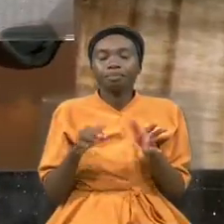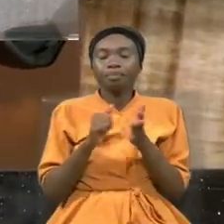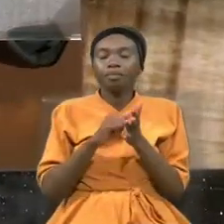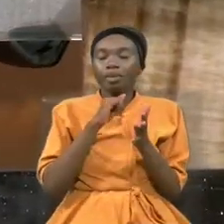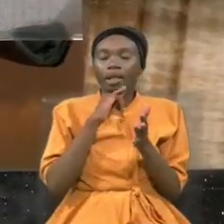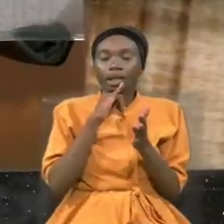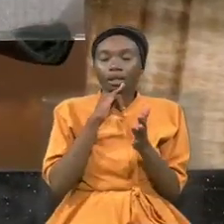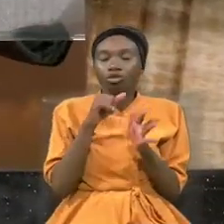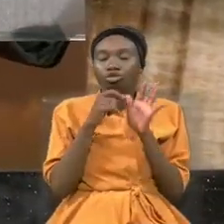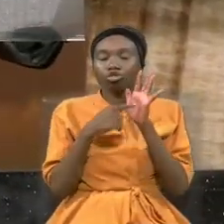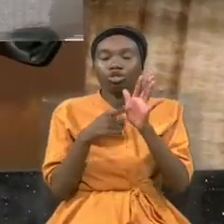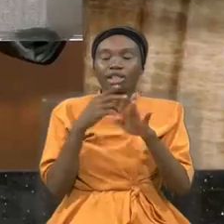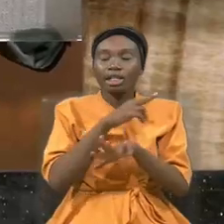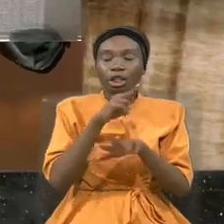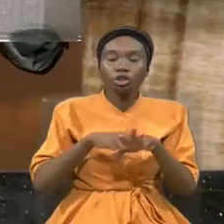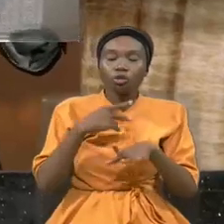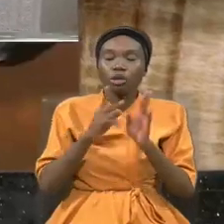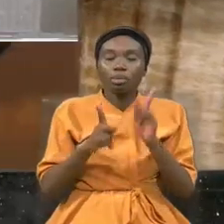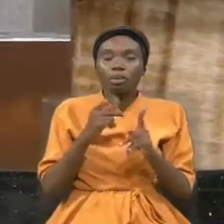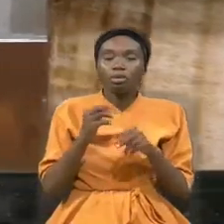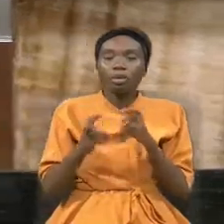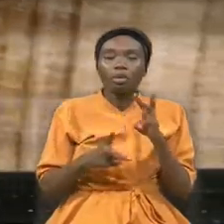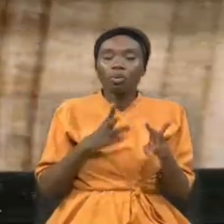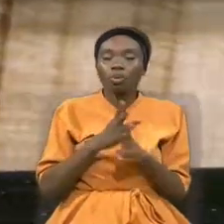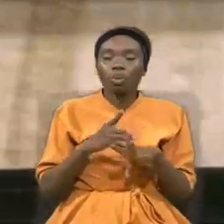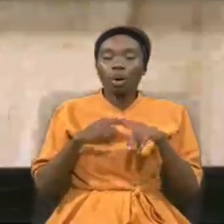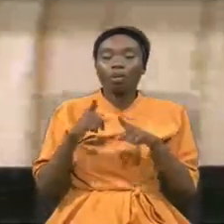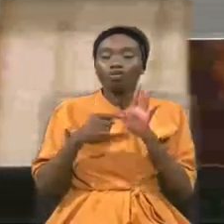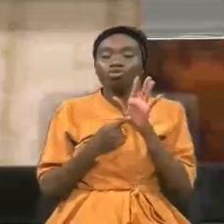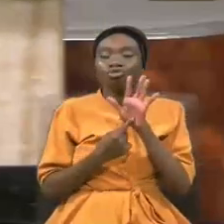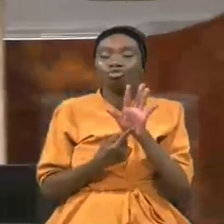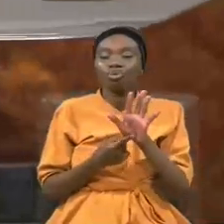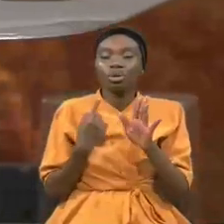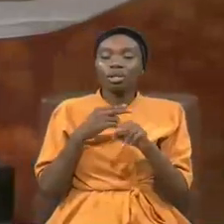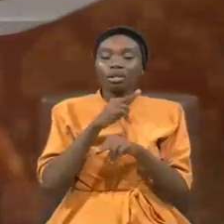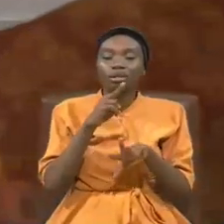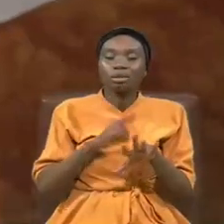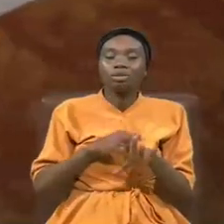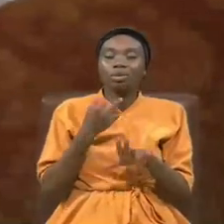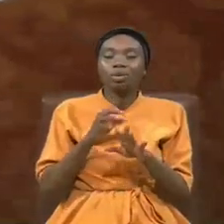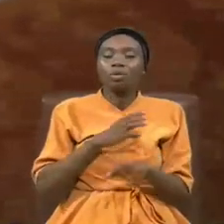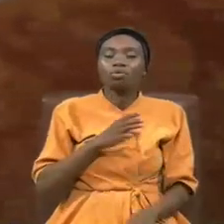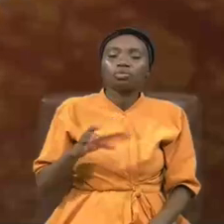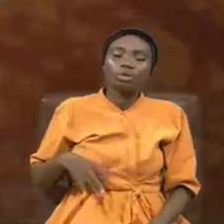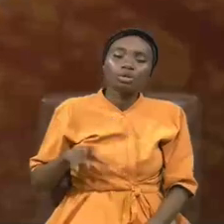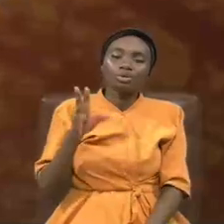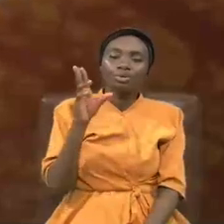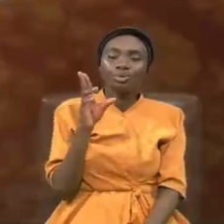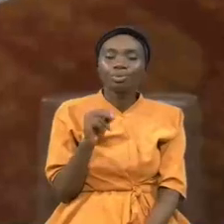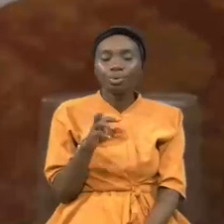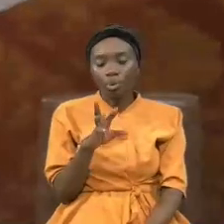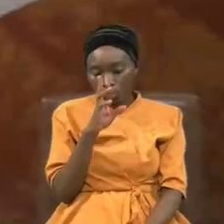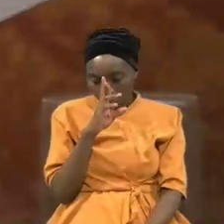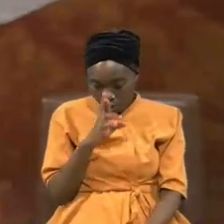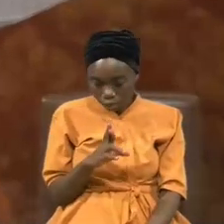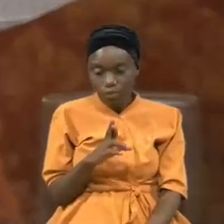Alors, vous avez la nature des gens du monde. Alors, il faut montrer la nature de Christ. Alors,